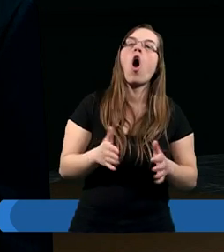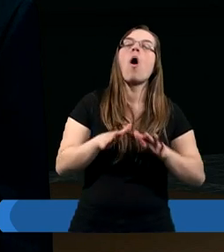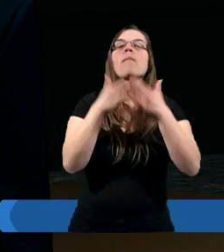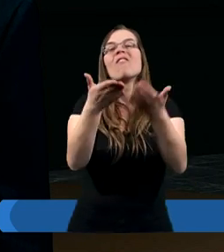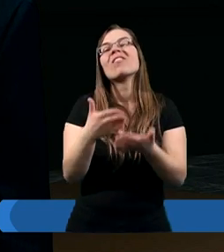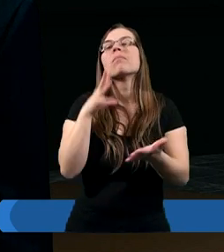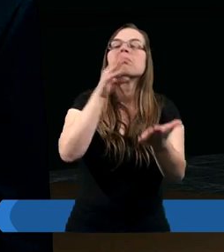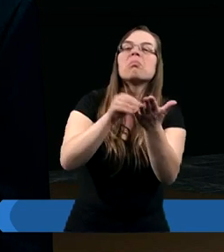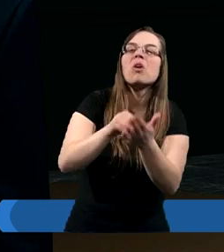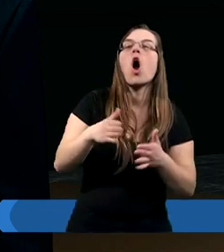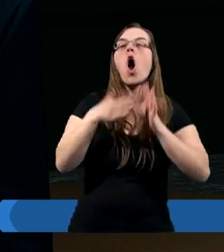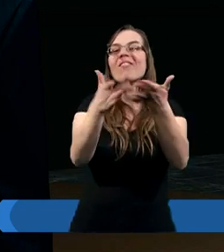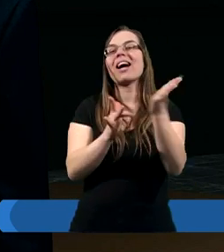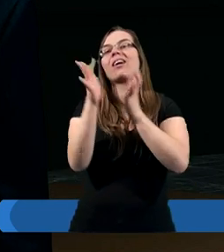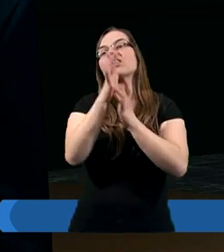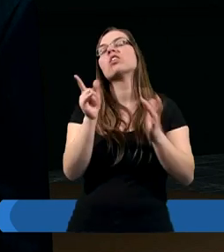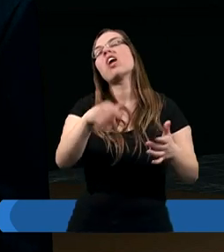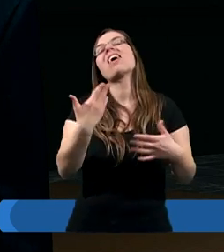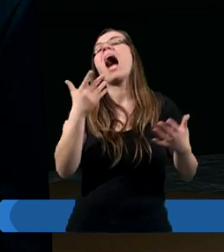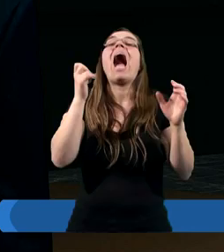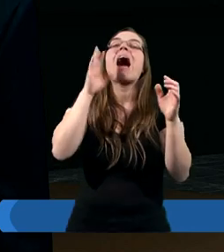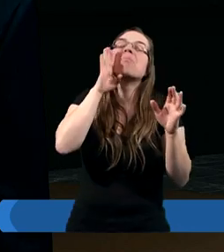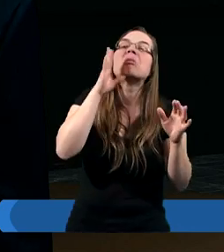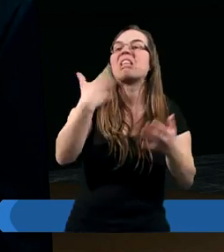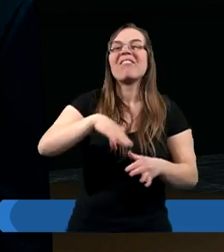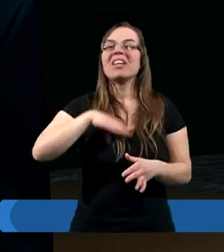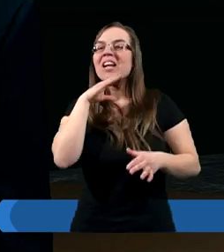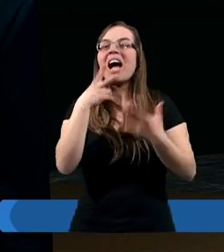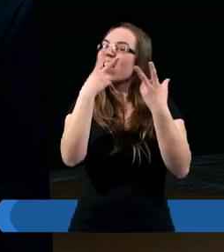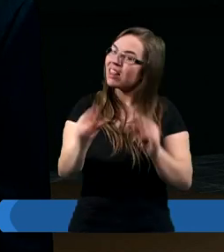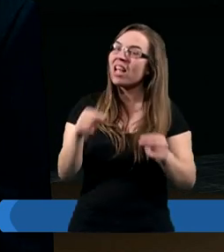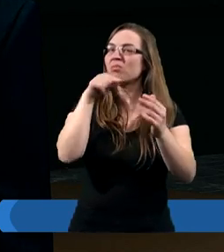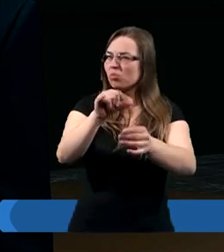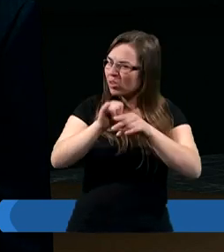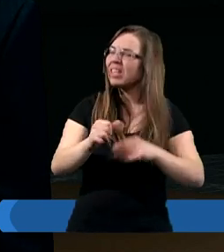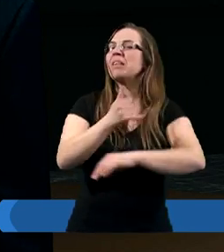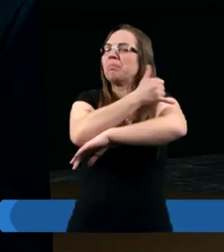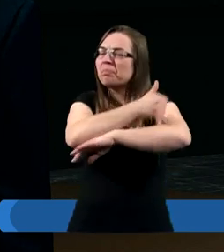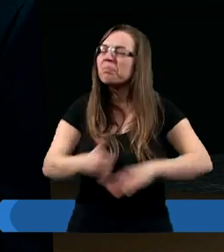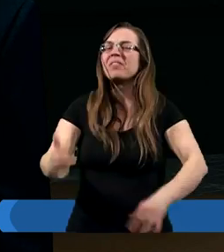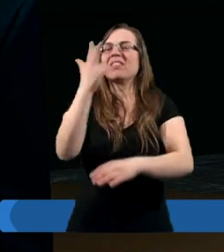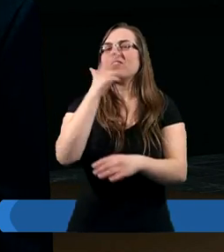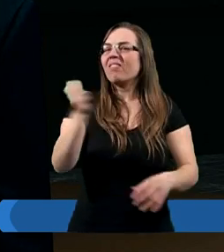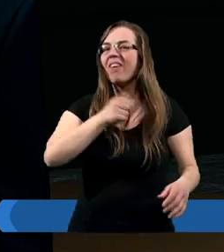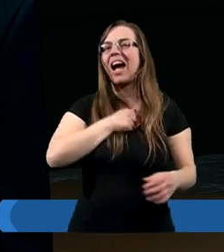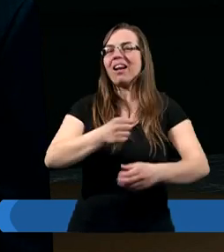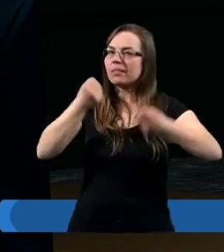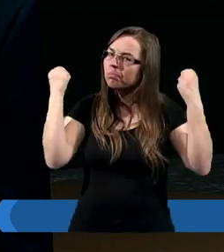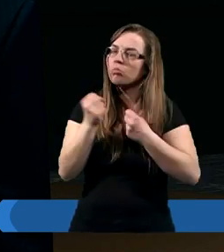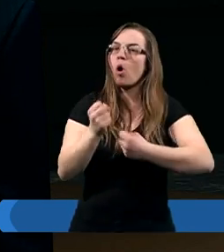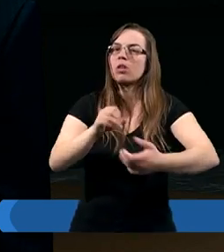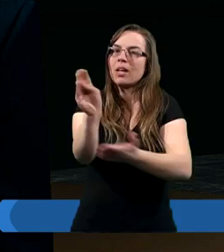ofiary Chrystusa, tak jakby była niewystarczająca. Natomiast tutaj jest jasno i wyraźnie